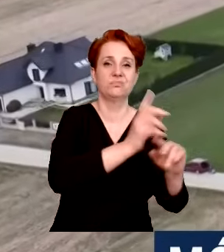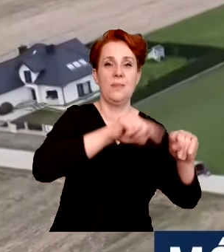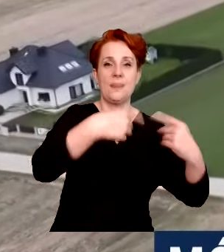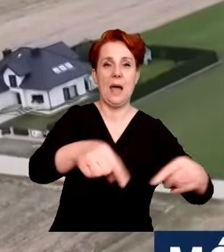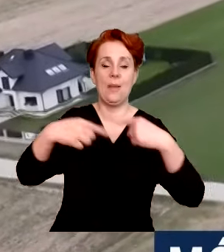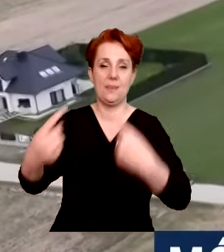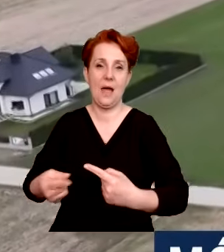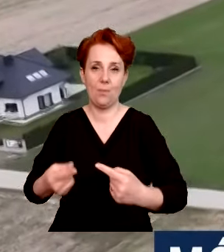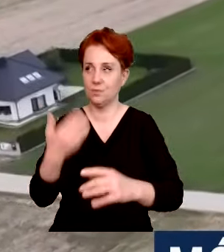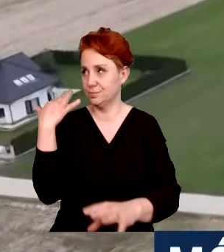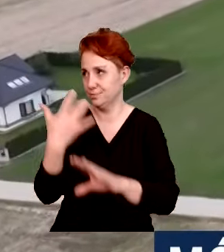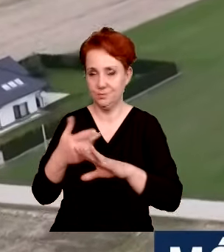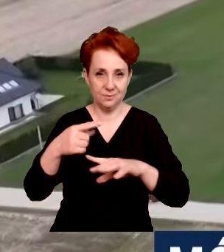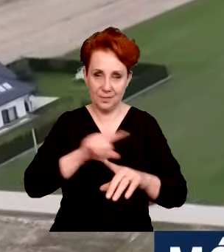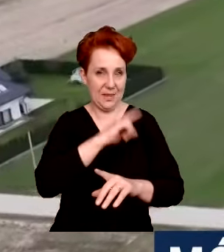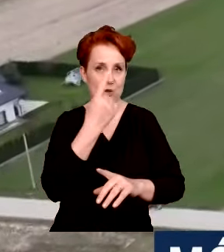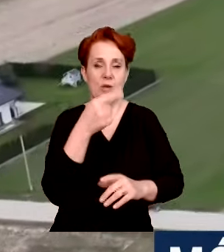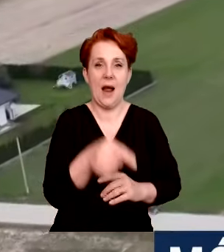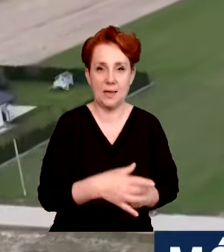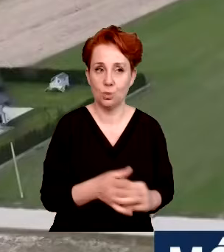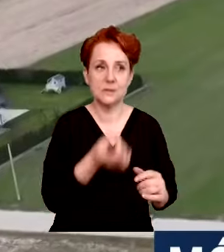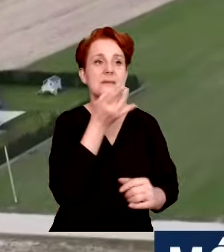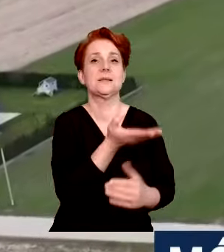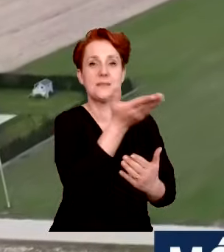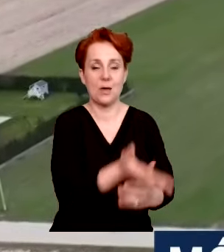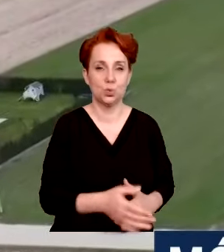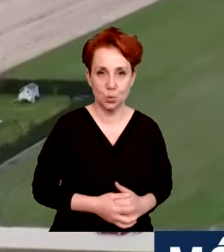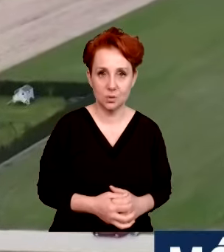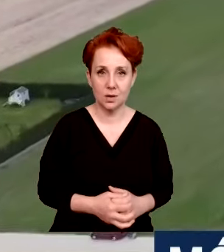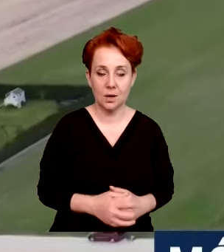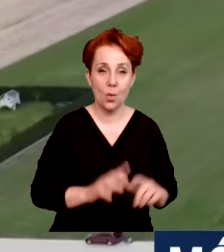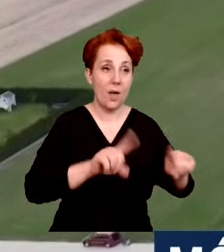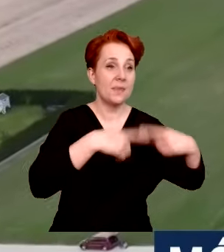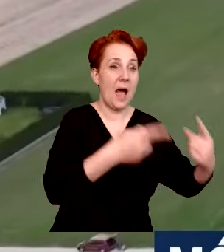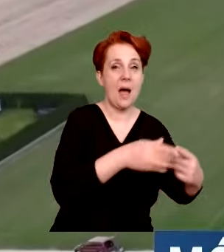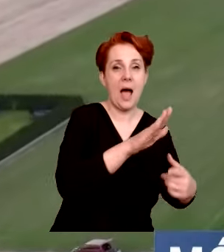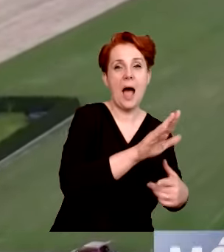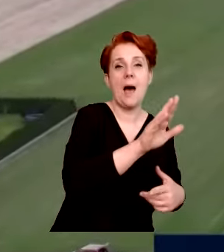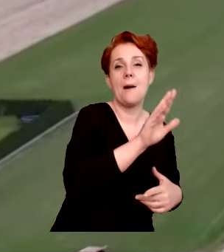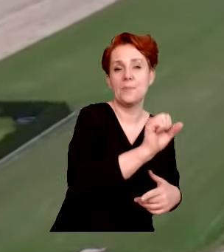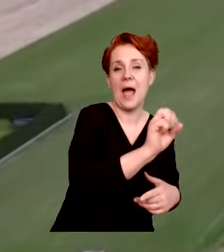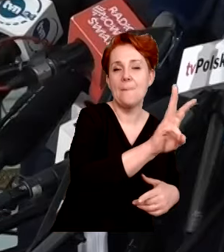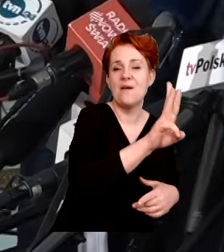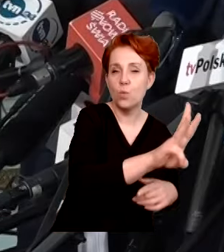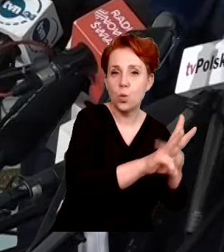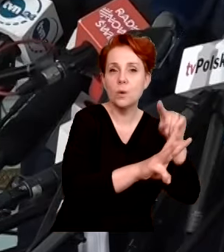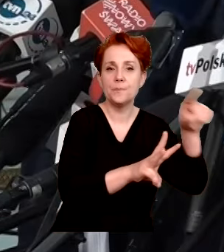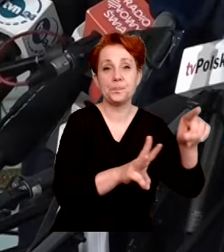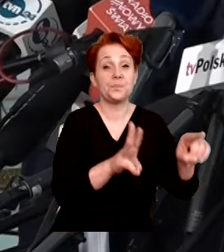Polsce jeszcze nie widziano. To jest ten zarzut. Czyli z jednej strony macie Państwo tak, napady ABW, ze względu na to, że